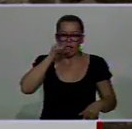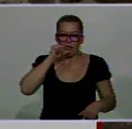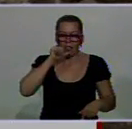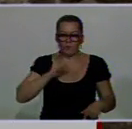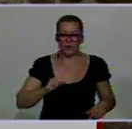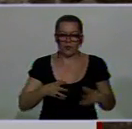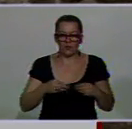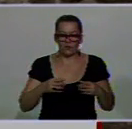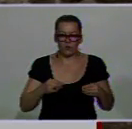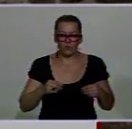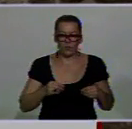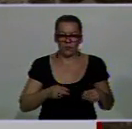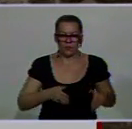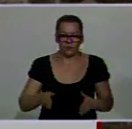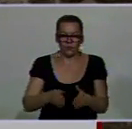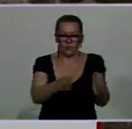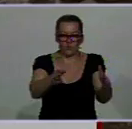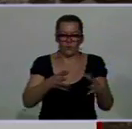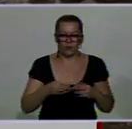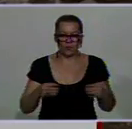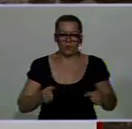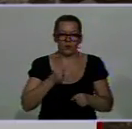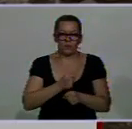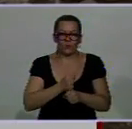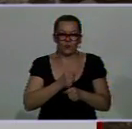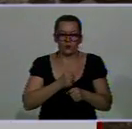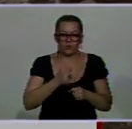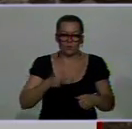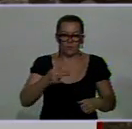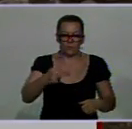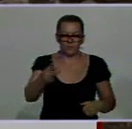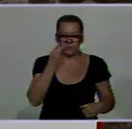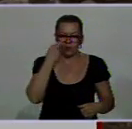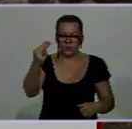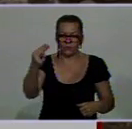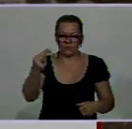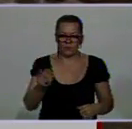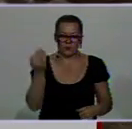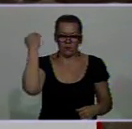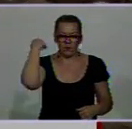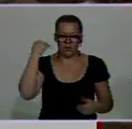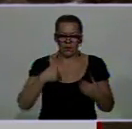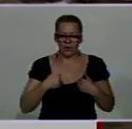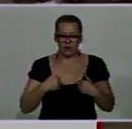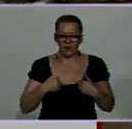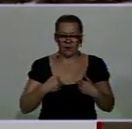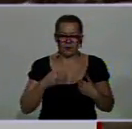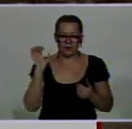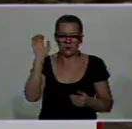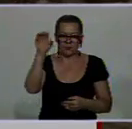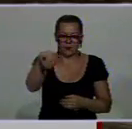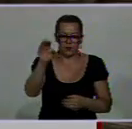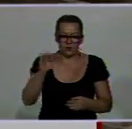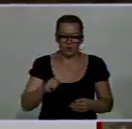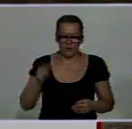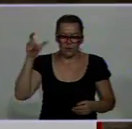Drumurile Naționale, de la Prefectura Vâlcea, lucrează în continuu. Puteți vedea și în spatele meu buldoescavatoarele cu